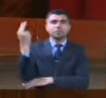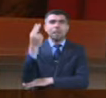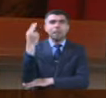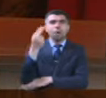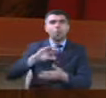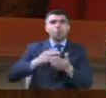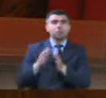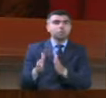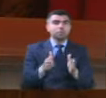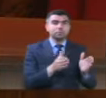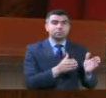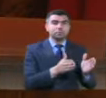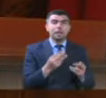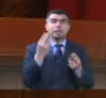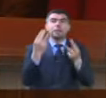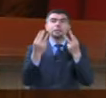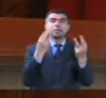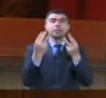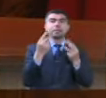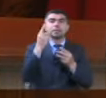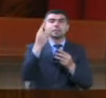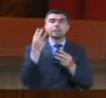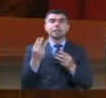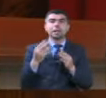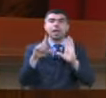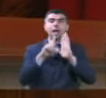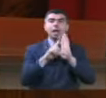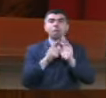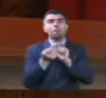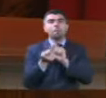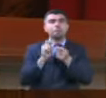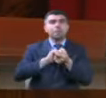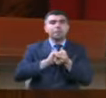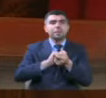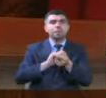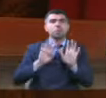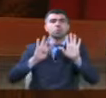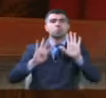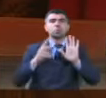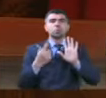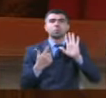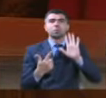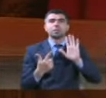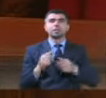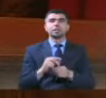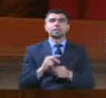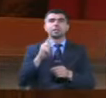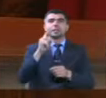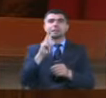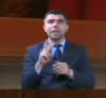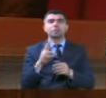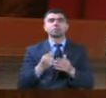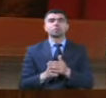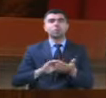قانون تنظيمي رقم 3315 يقضي بتتميم وتغيير القانون التنظيمي رقم 2911 المتعلق بالأحزاب